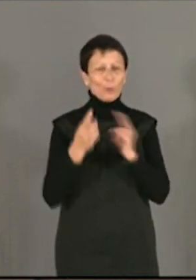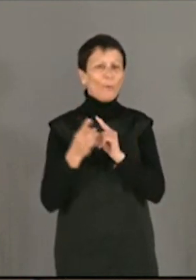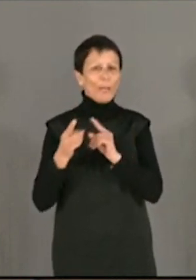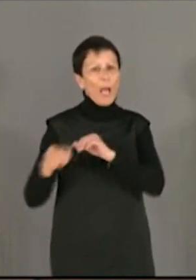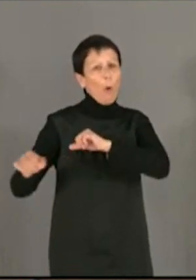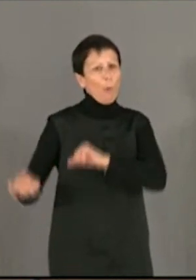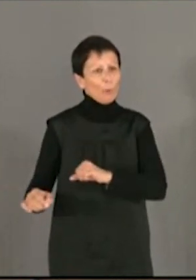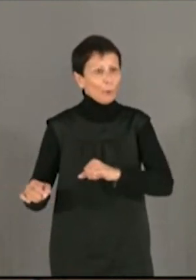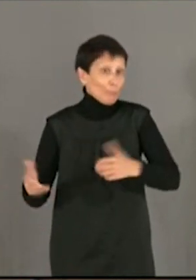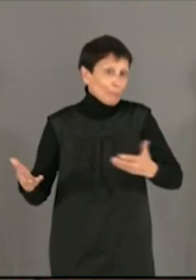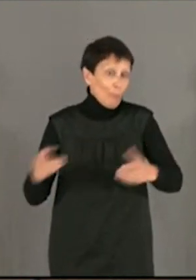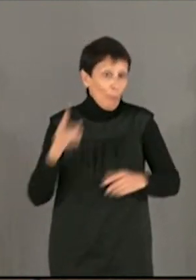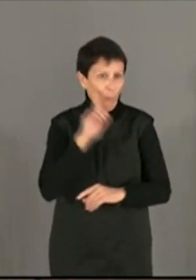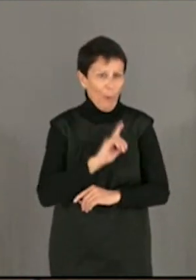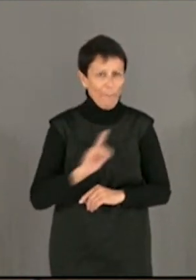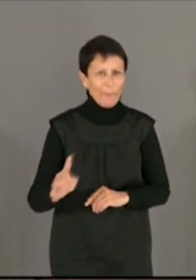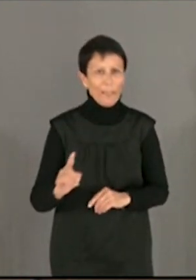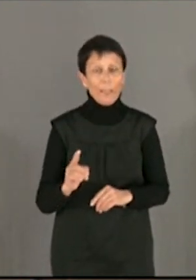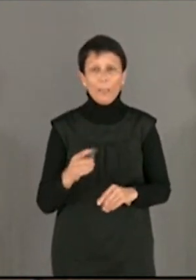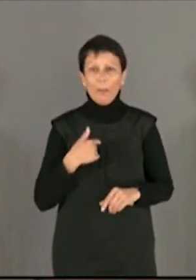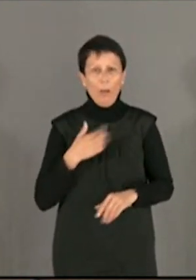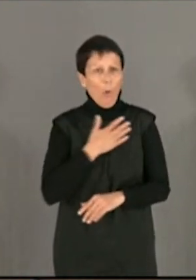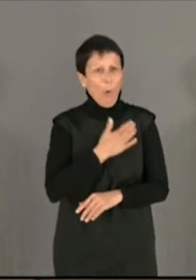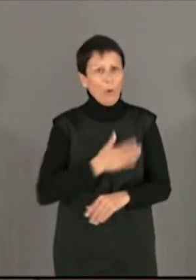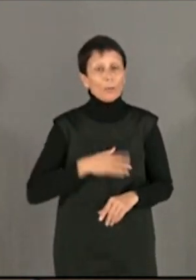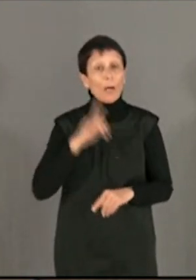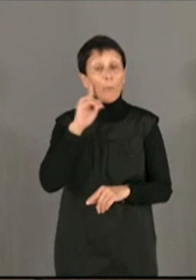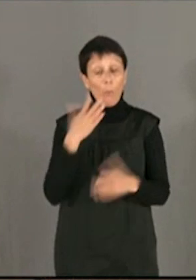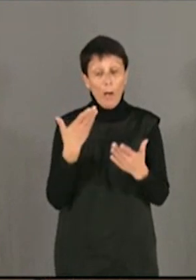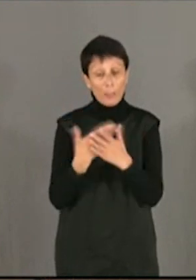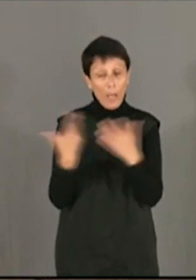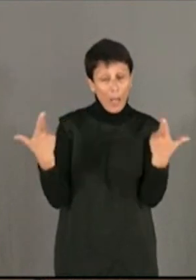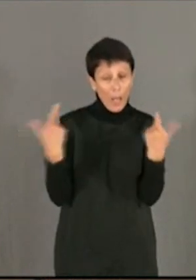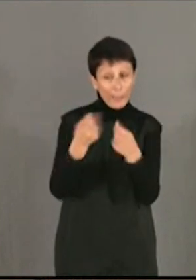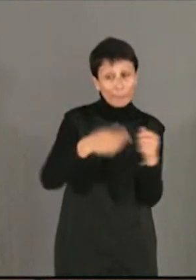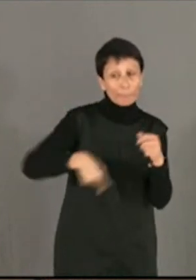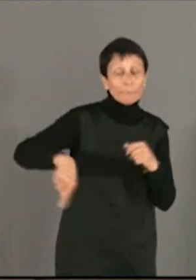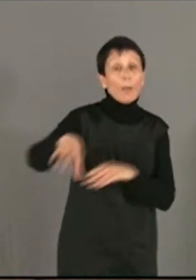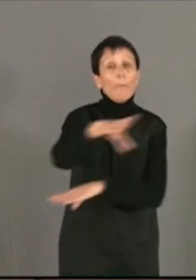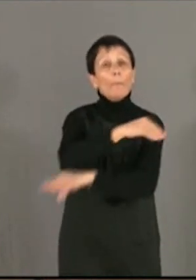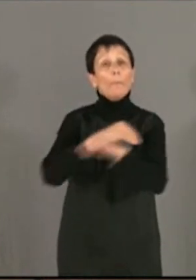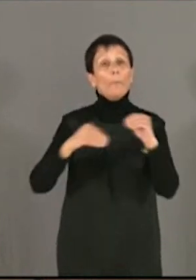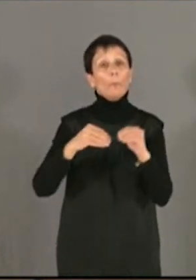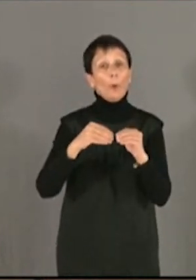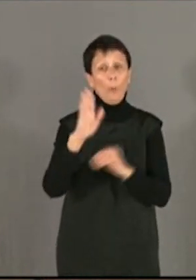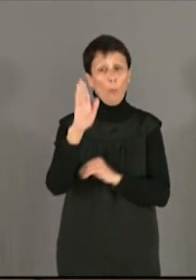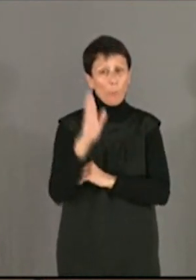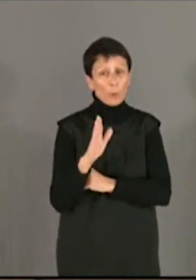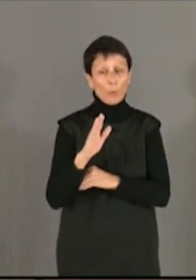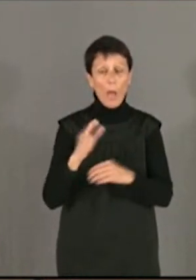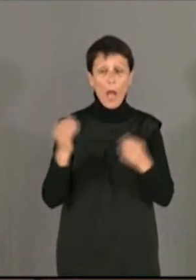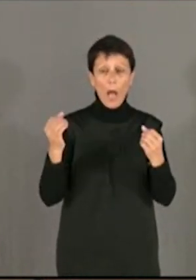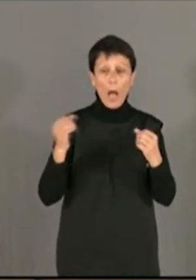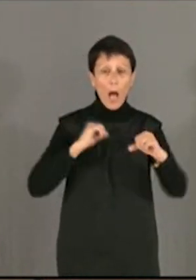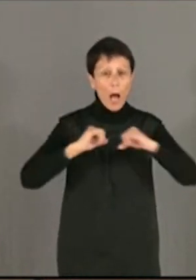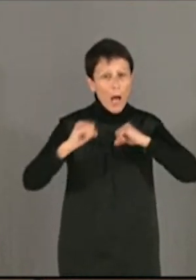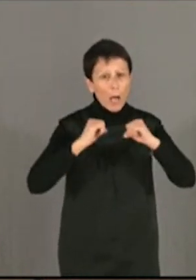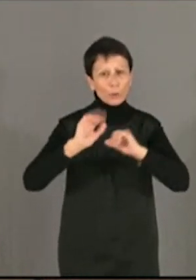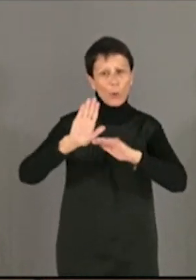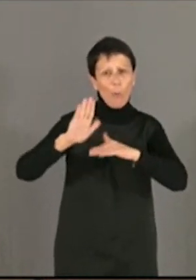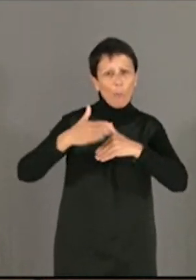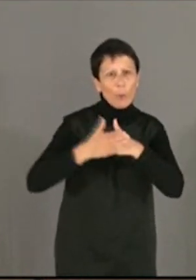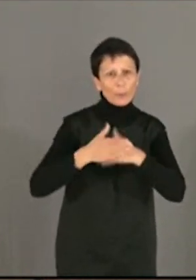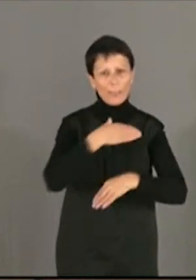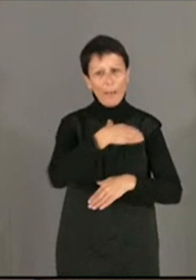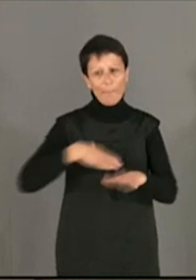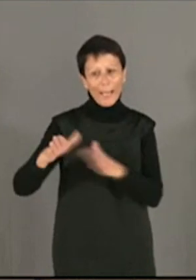ça correspond à ce dont les Marseillais ont besoin, c'est-à-dire une action de proximité et une mairie de